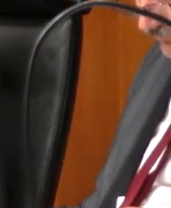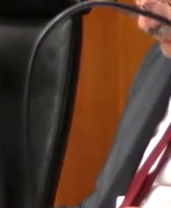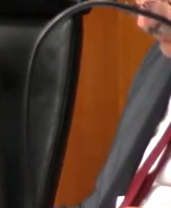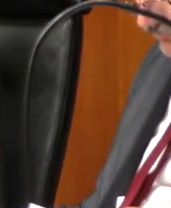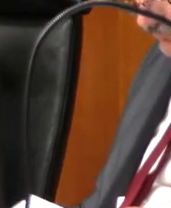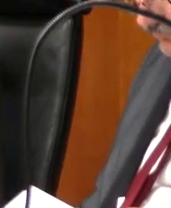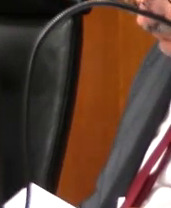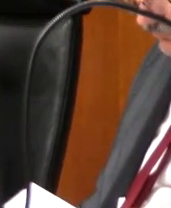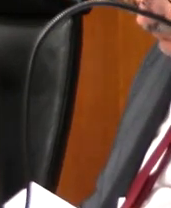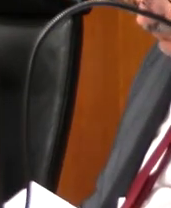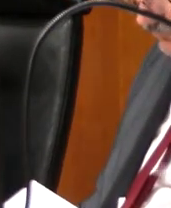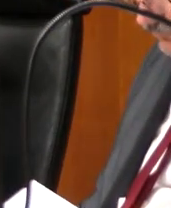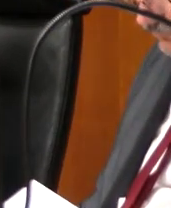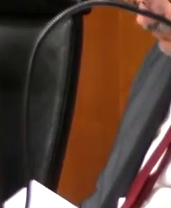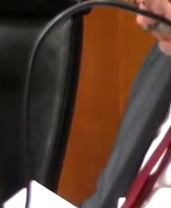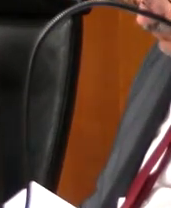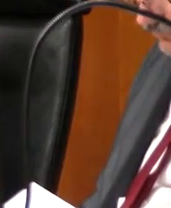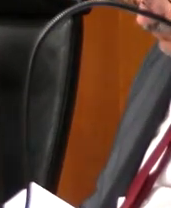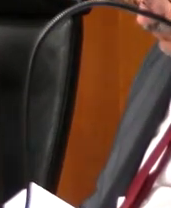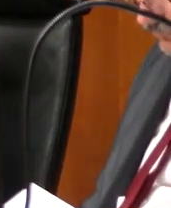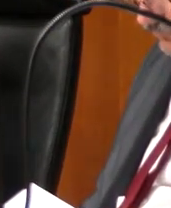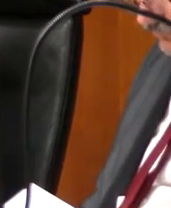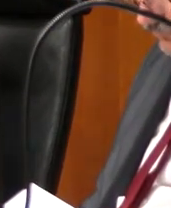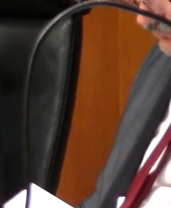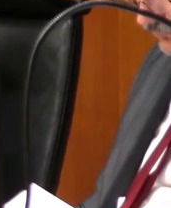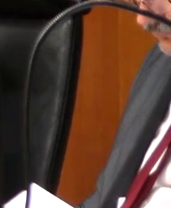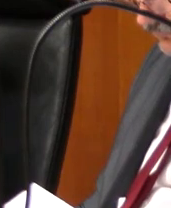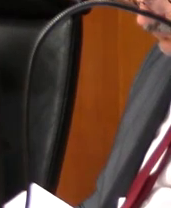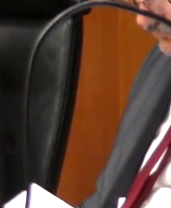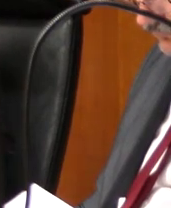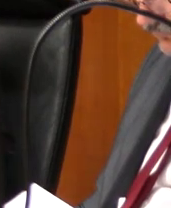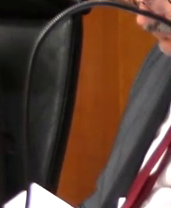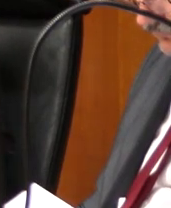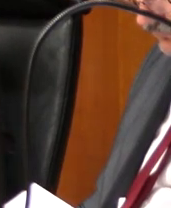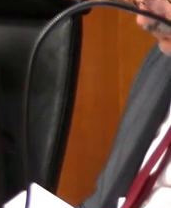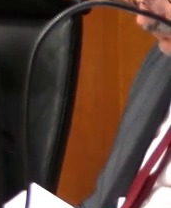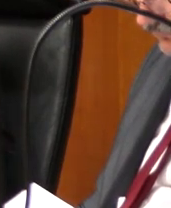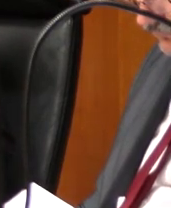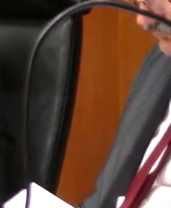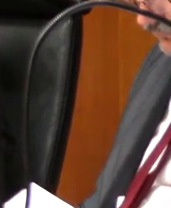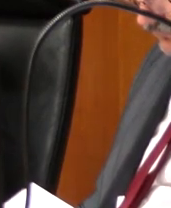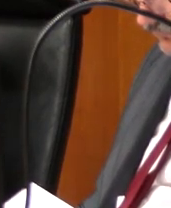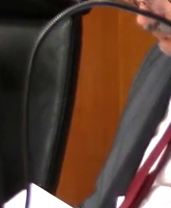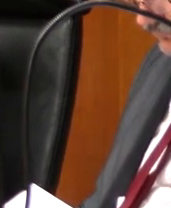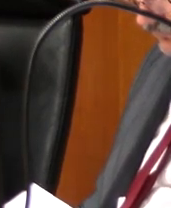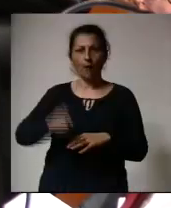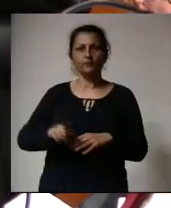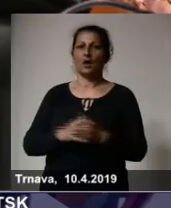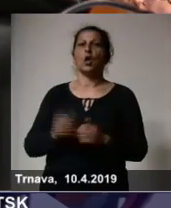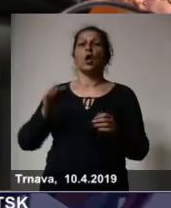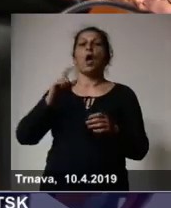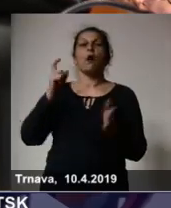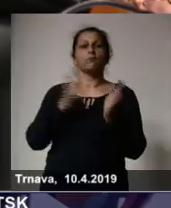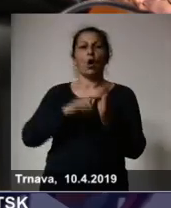a o ďalších krokoch bude jednotliví členovia komisie, ako aj členové zastupiteľstva